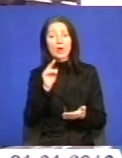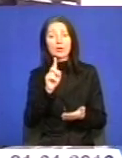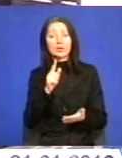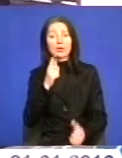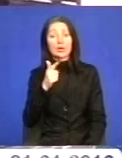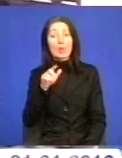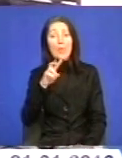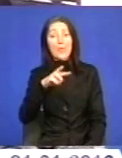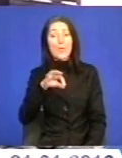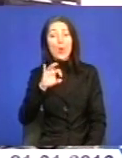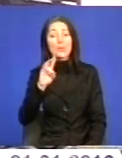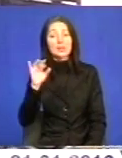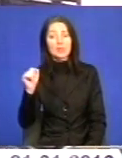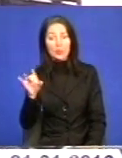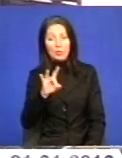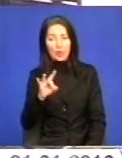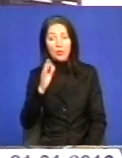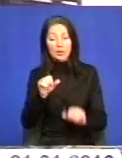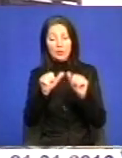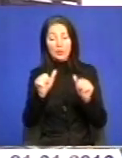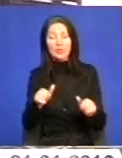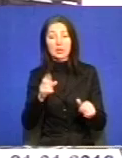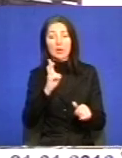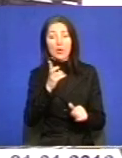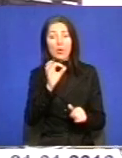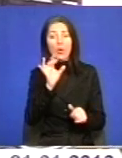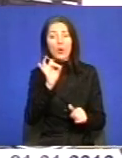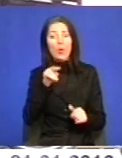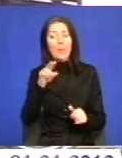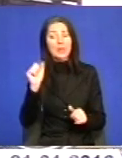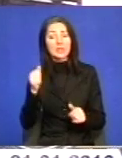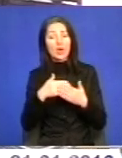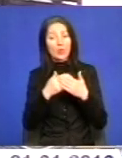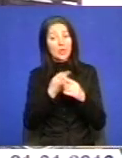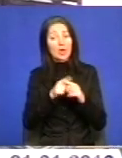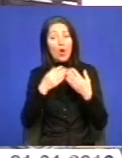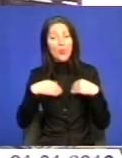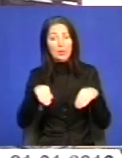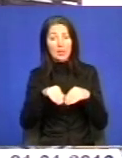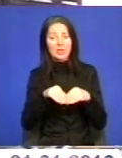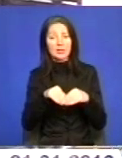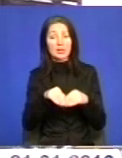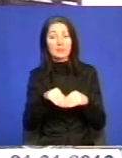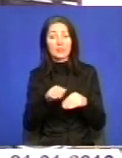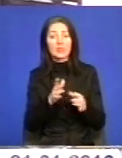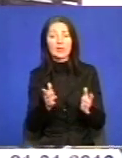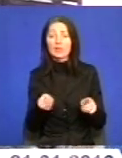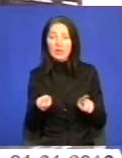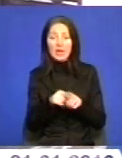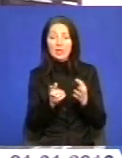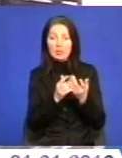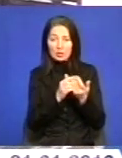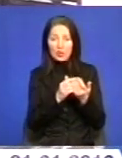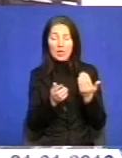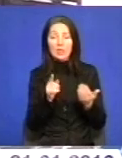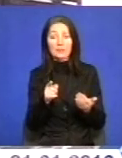в Монастирському районі сформувалася Коропецька громада, яка об'єдналася не настільки чисельно, як би нам хотілося, але тим не менше ми